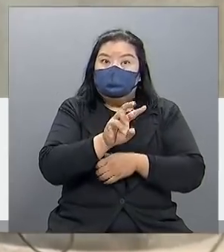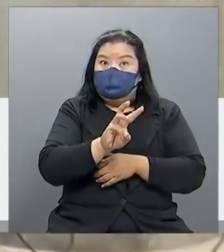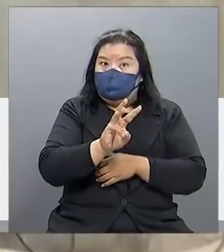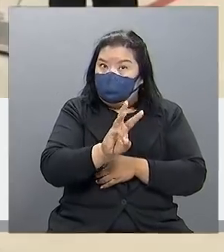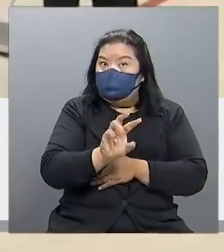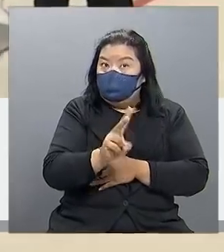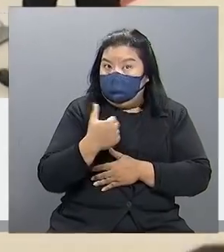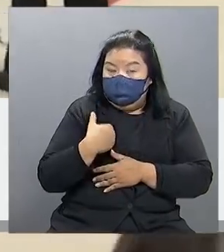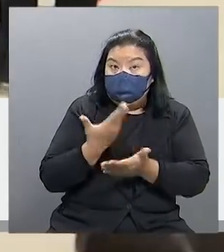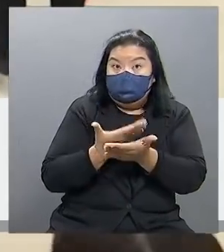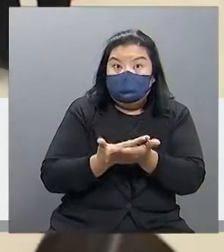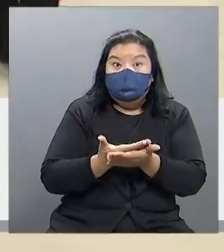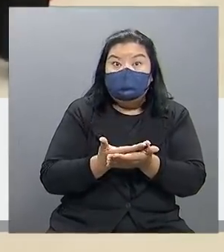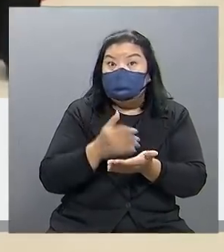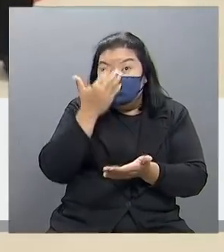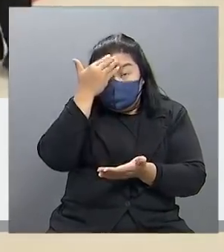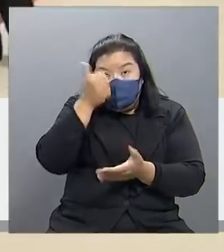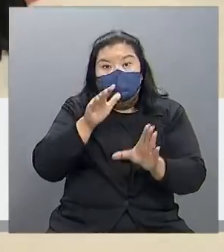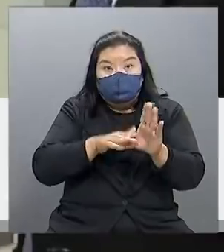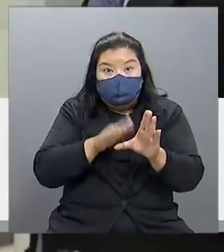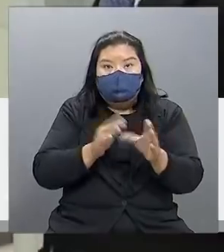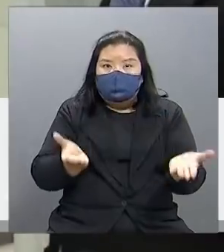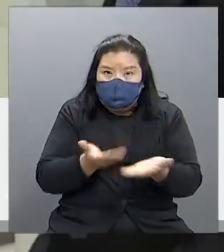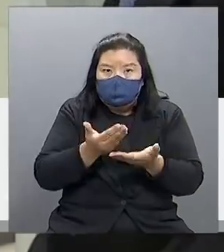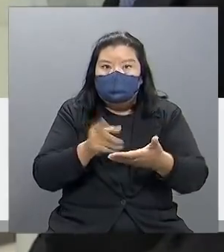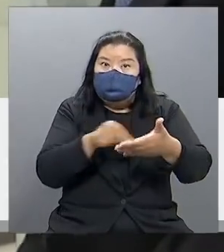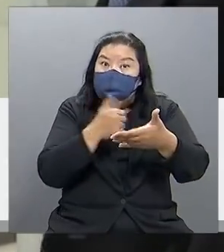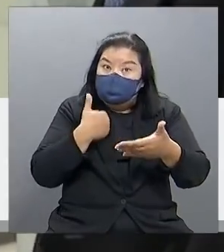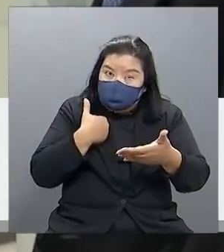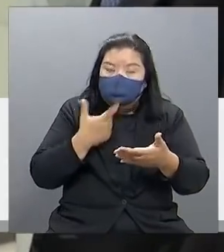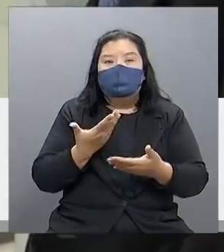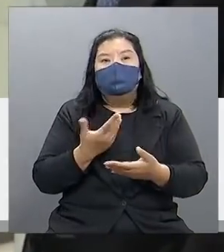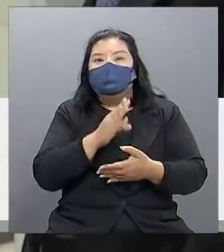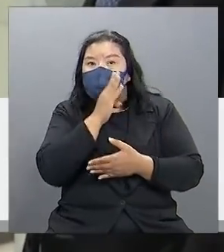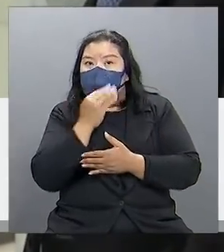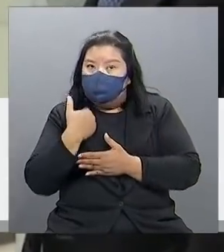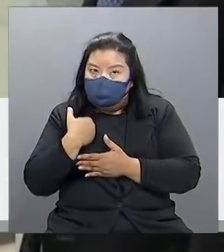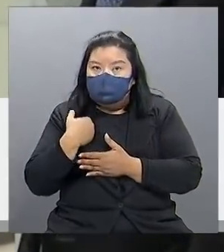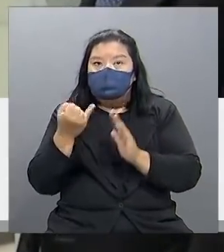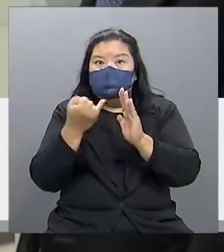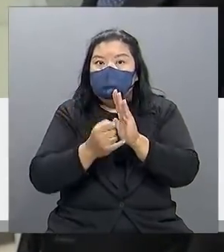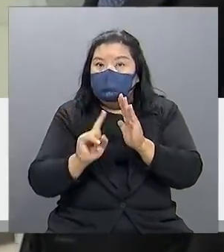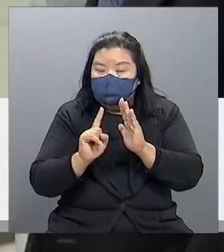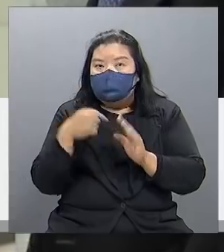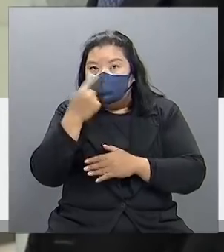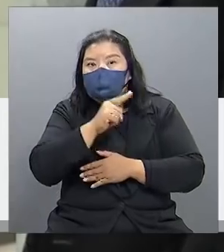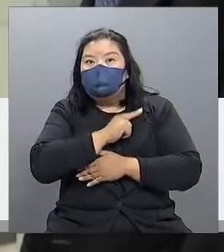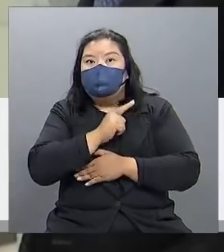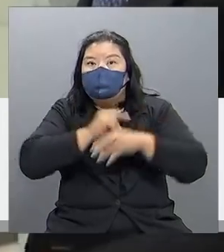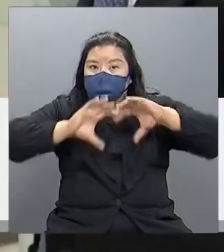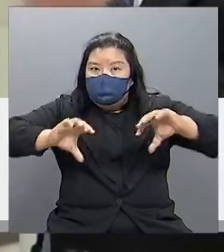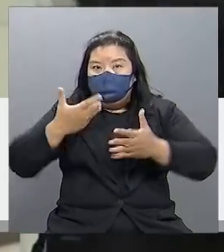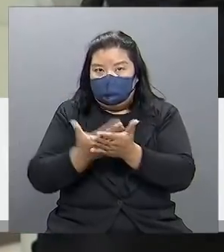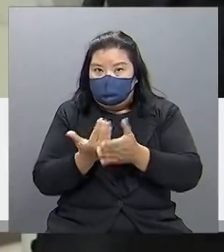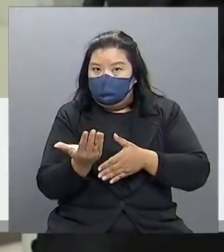ฎหมายกำหนดหรือไม่รายงานการใช้เงินเป็นเท็จหรือไม่และมีความผิดเรื่องการเป็นเจ้าพนักงานเรียกรับทรัพย์สินเพื่อเอื้อ